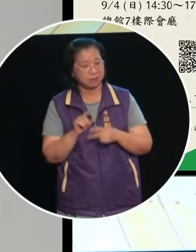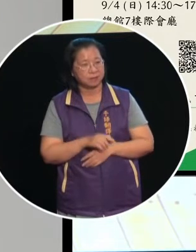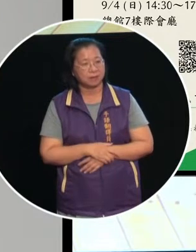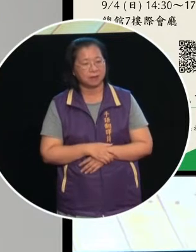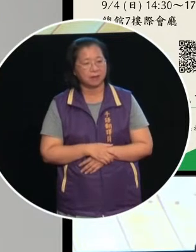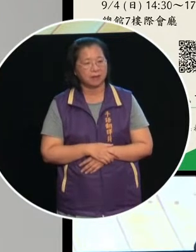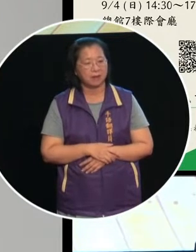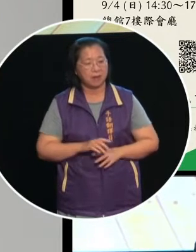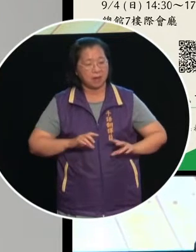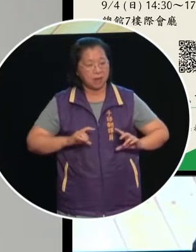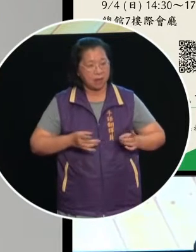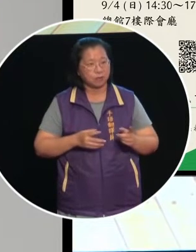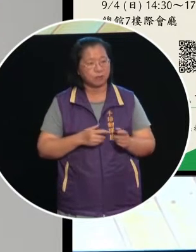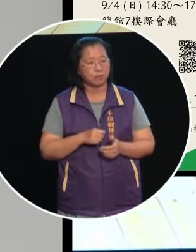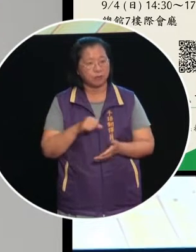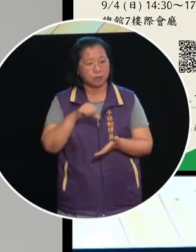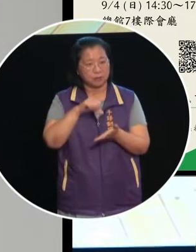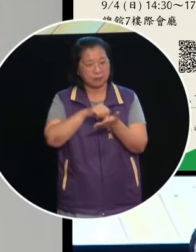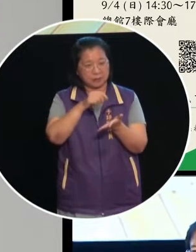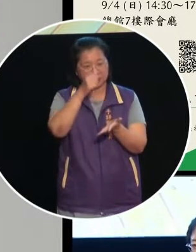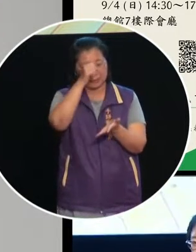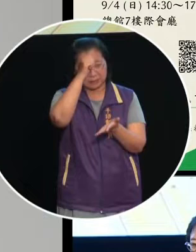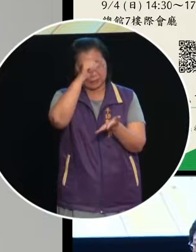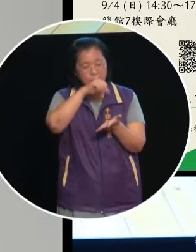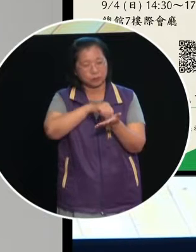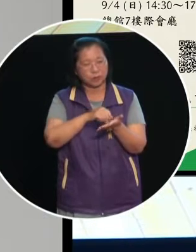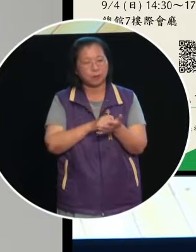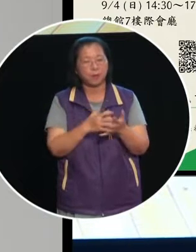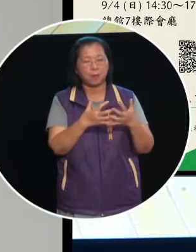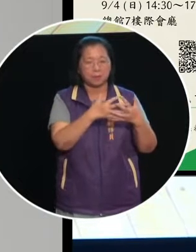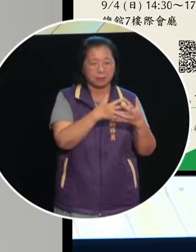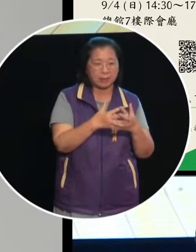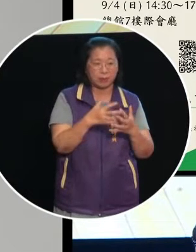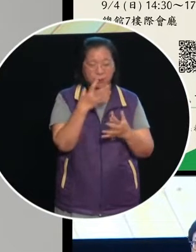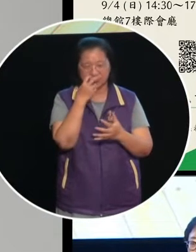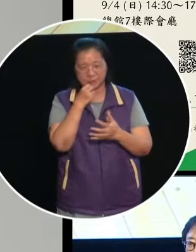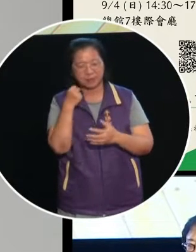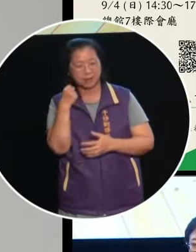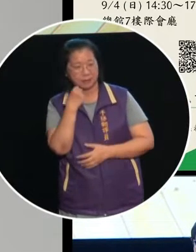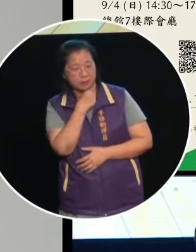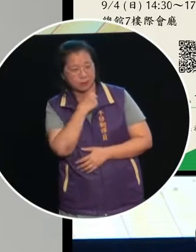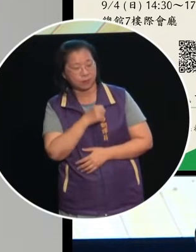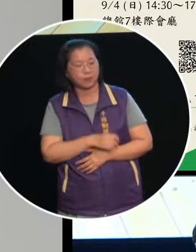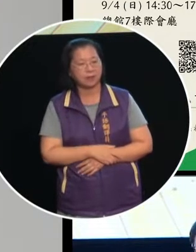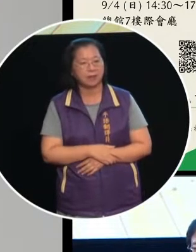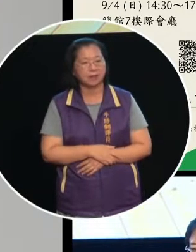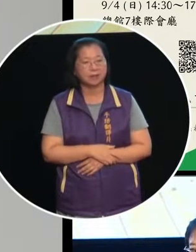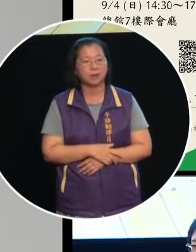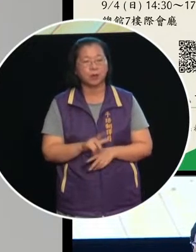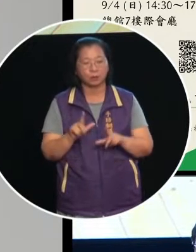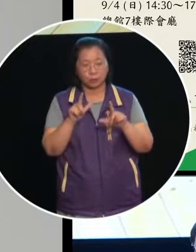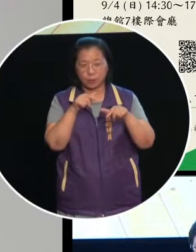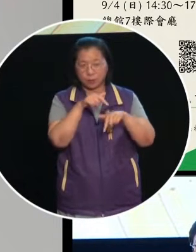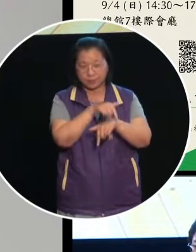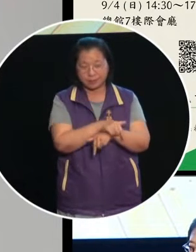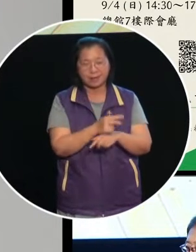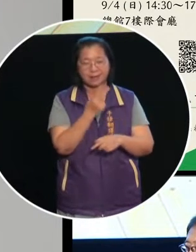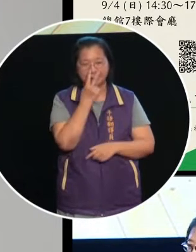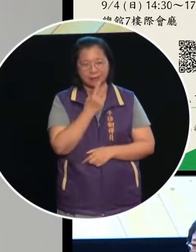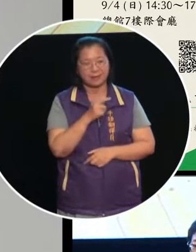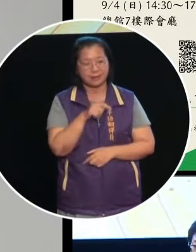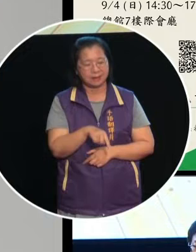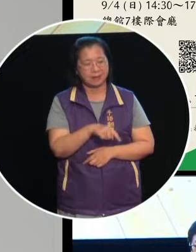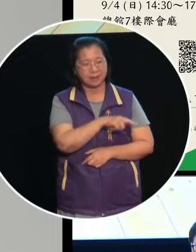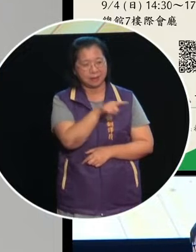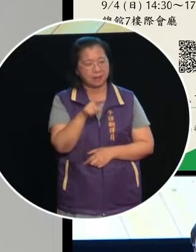澳洲、印度，当然是美国、香港，不是香港，是台湾，还有东南亚这些国民主自由